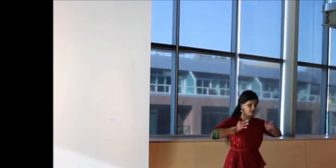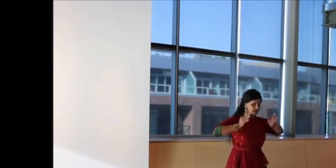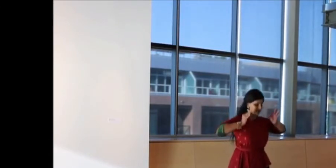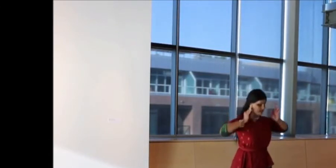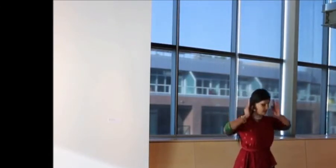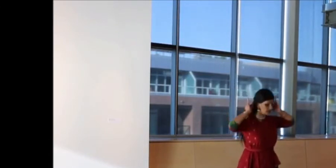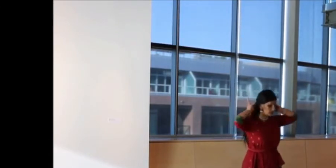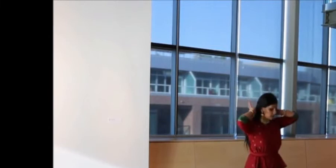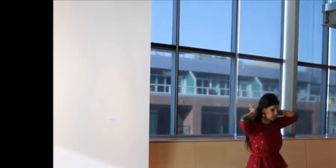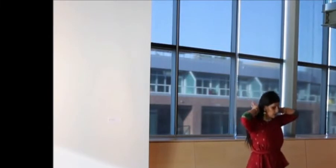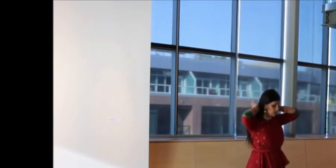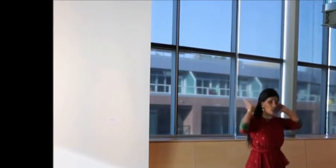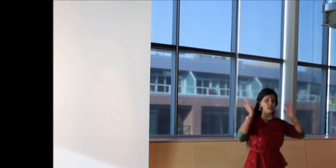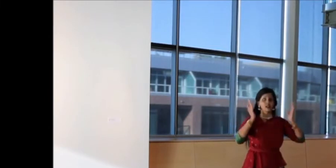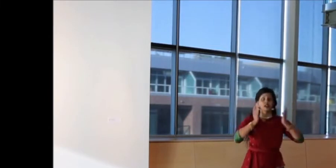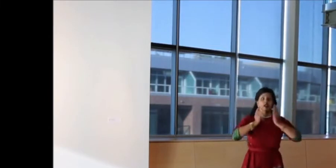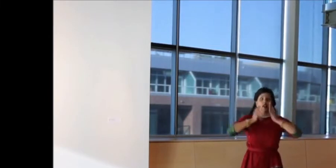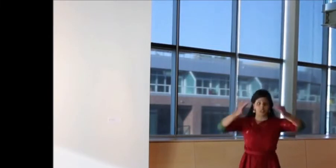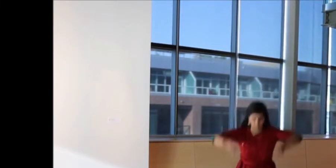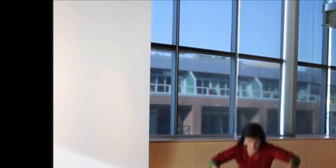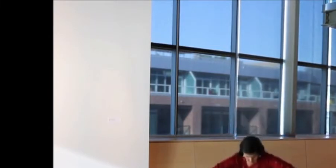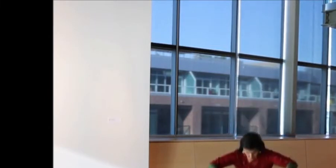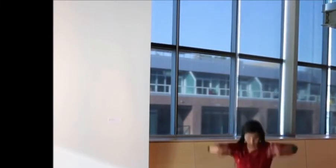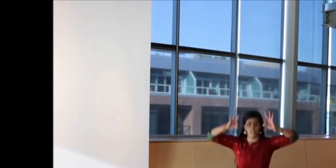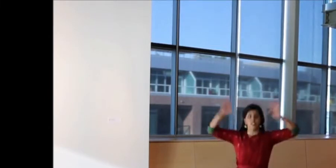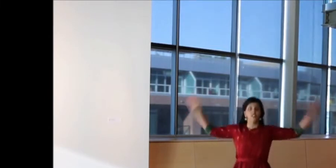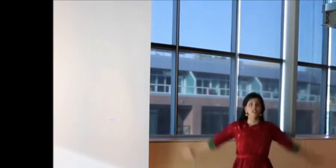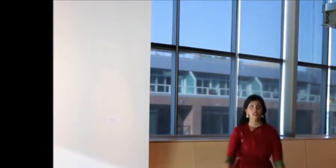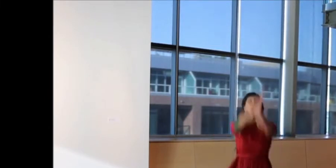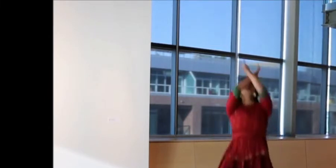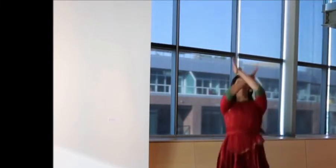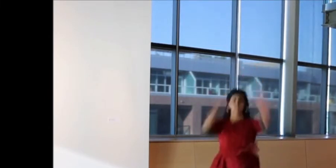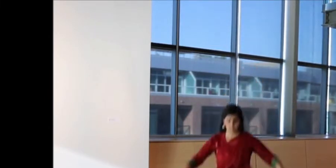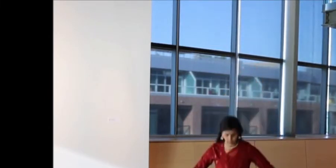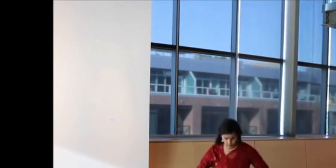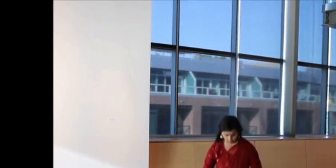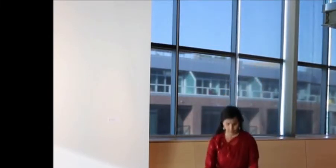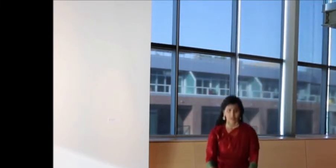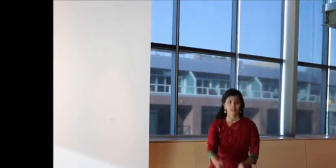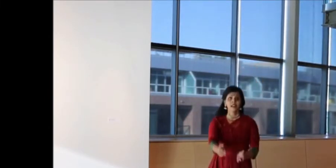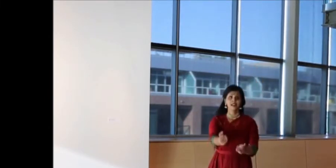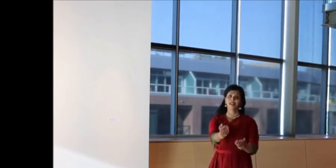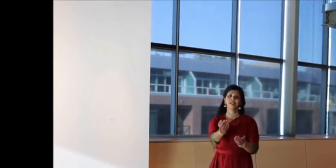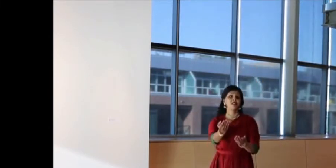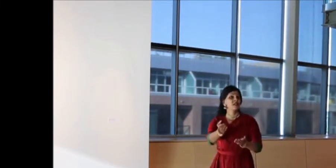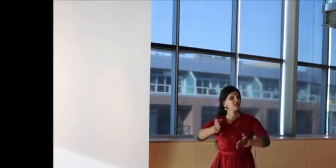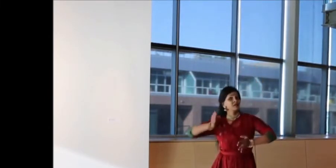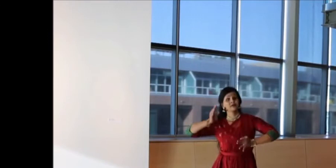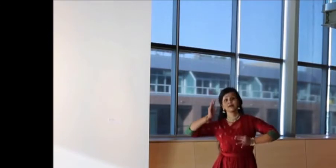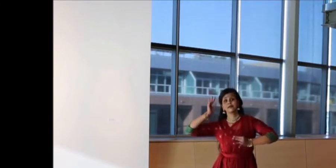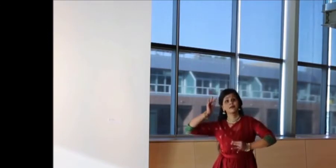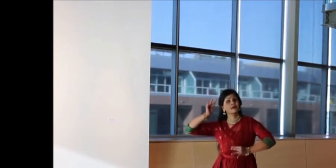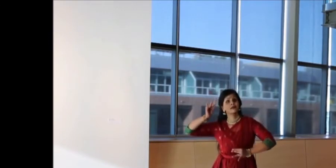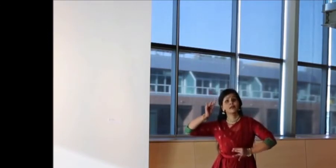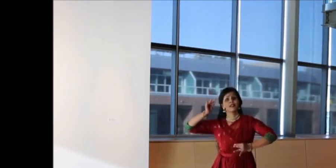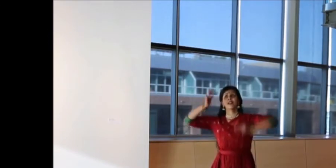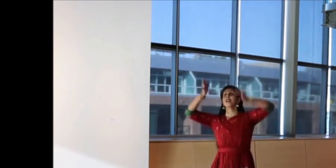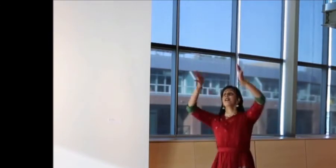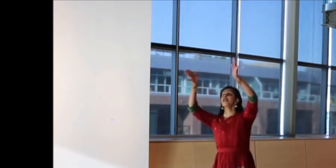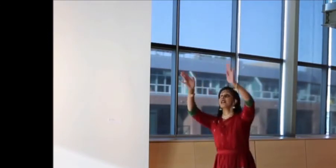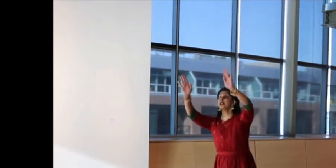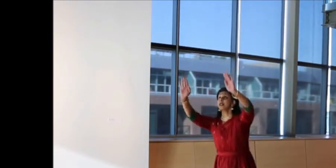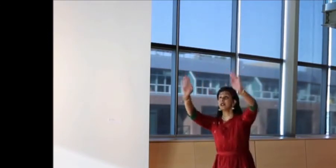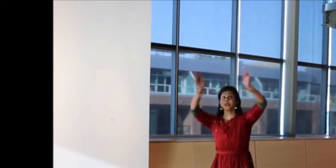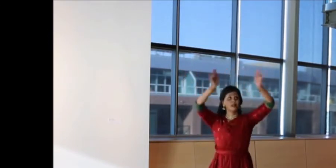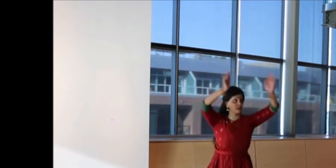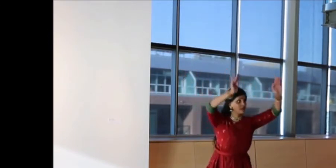வள்ளியை மணந்தவன் நீ வியக்கும் விதத்தில் சூரனை அழித்தவன் நீ மனத்தால் நினைத்தார்